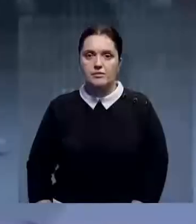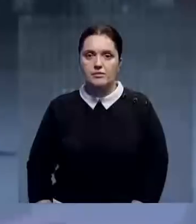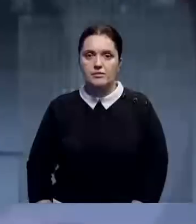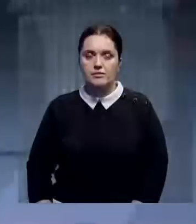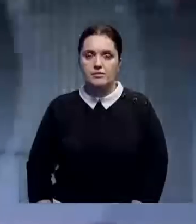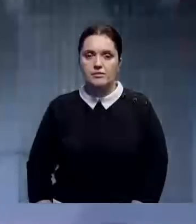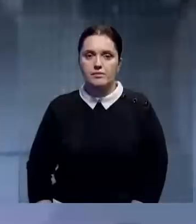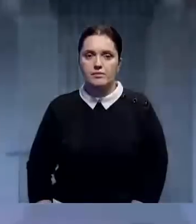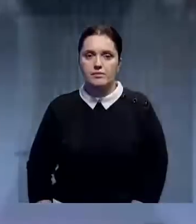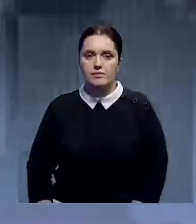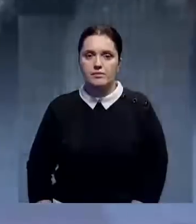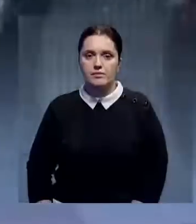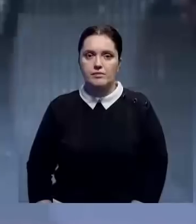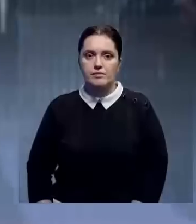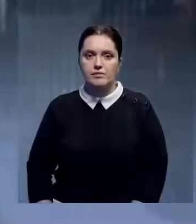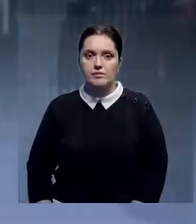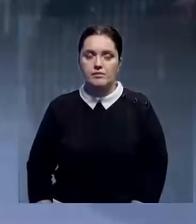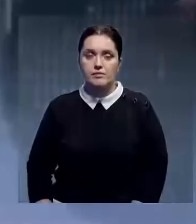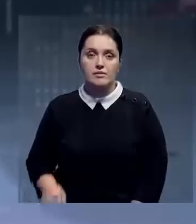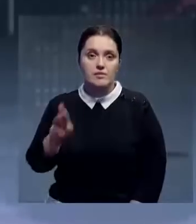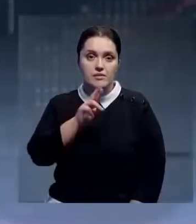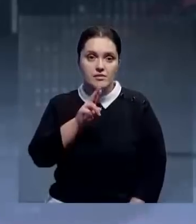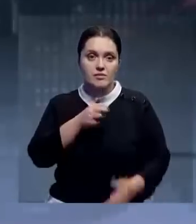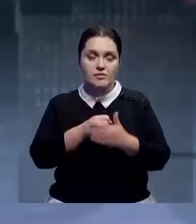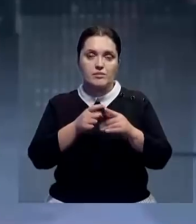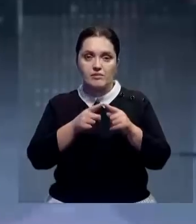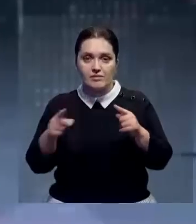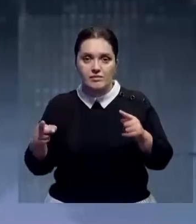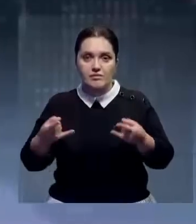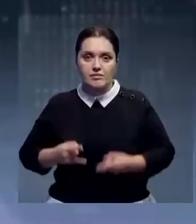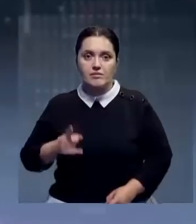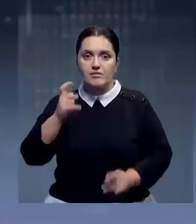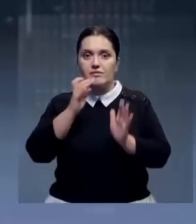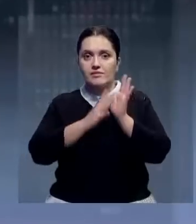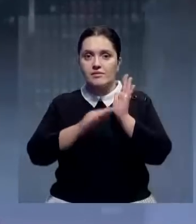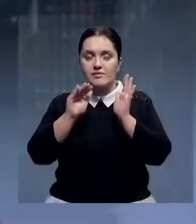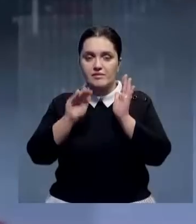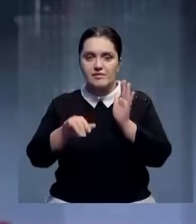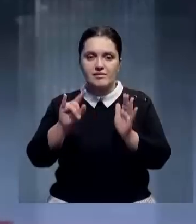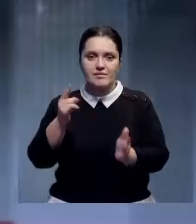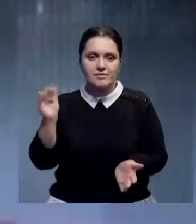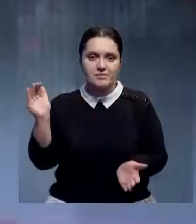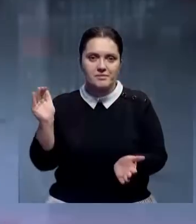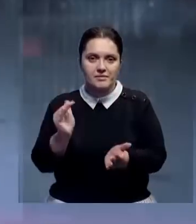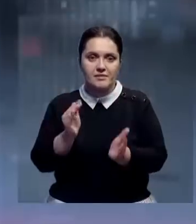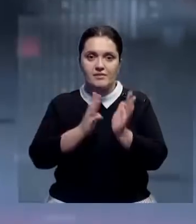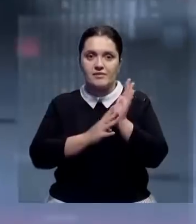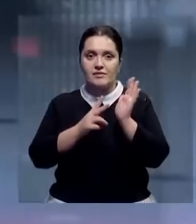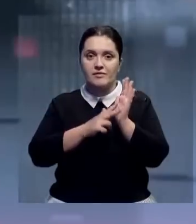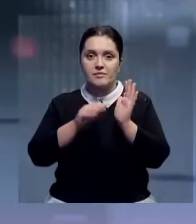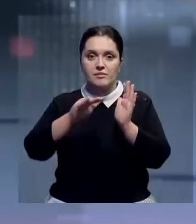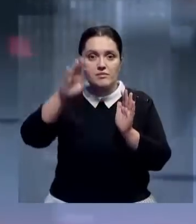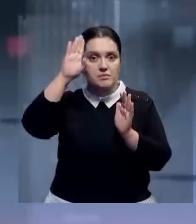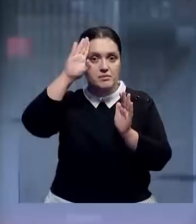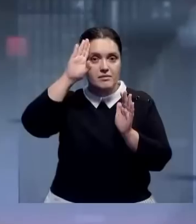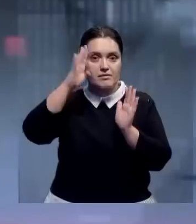И завершим выпуск прекрасной новостью. С начала года в стране появились на свет почти 190 тысяч новорожденных. Из них